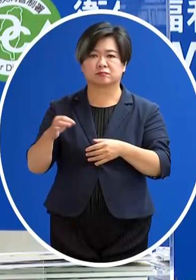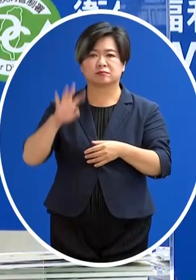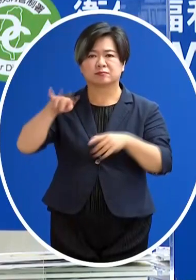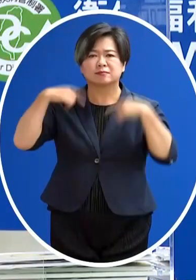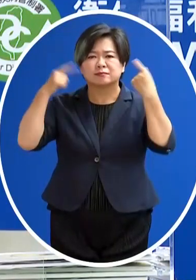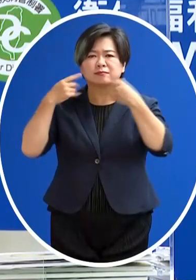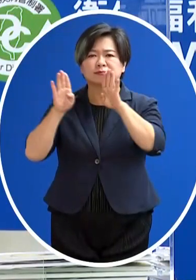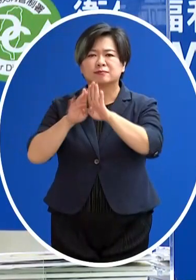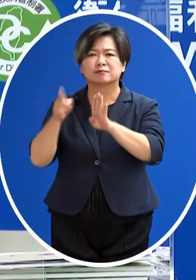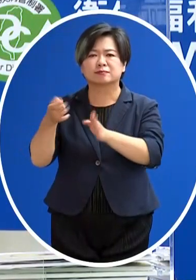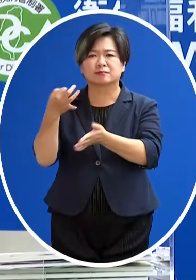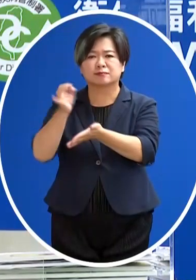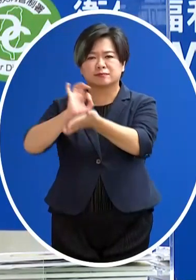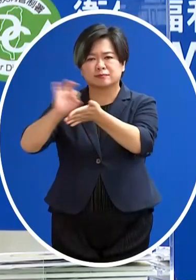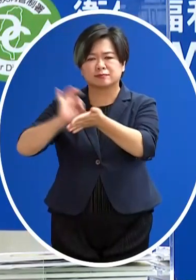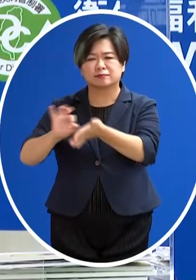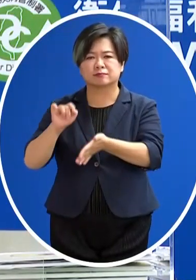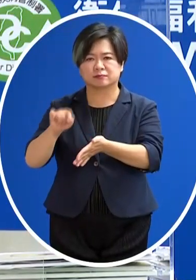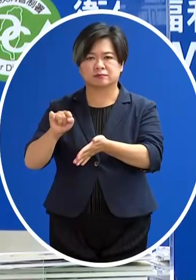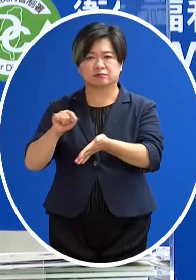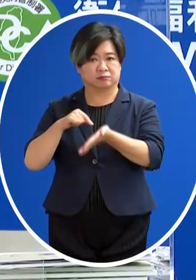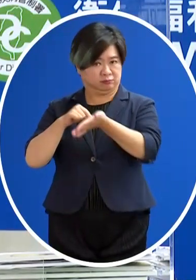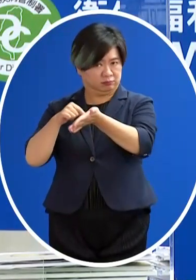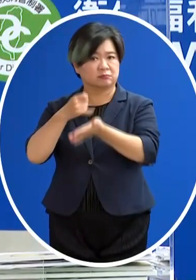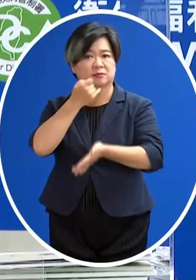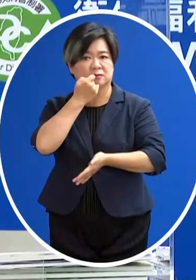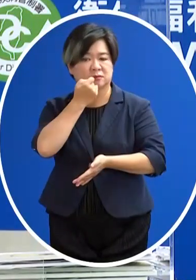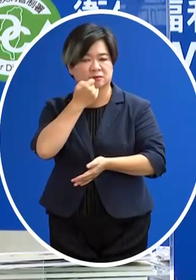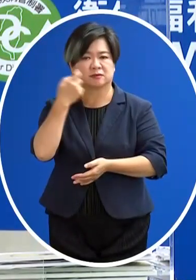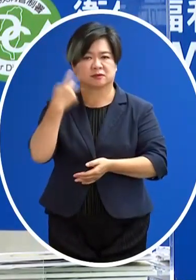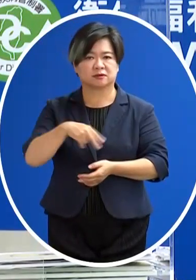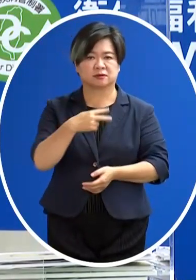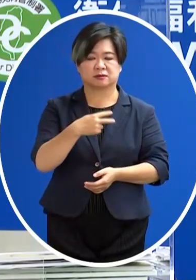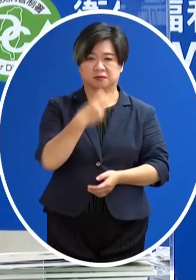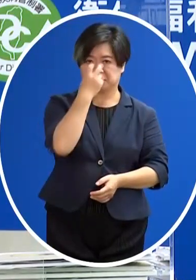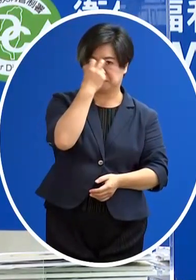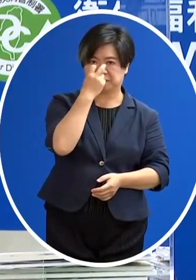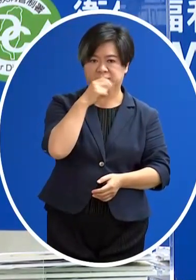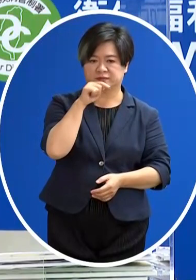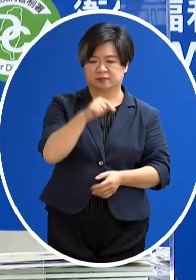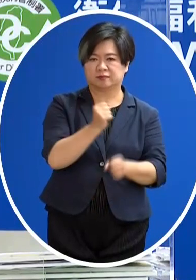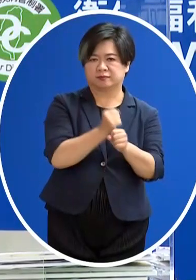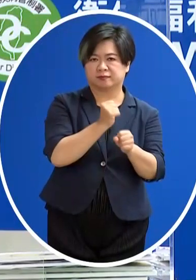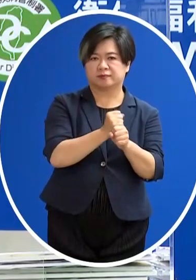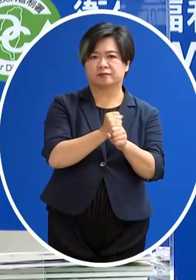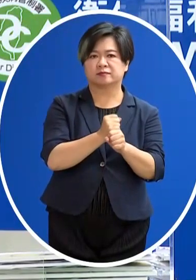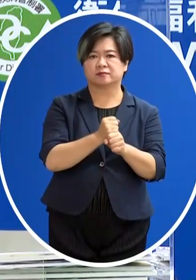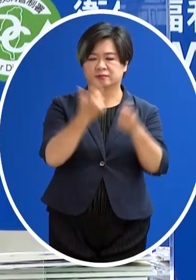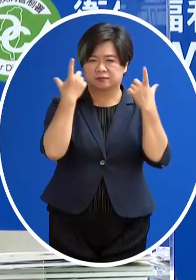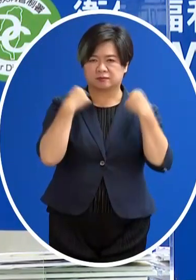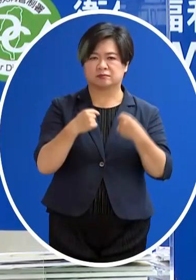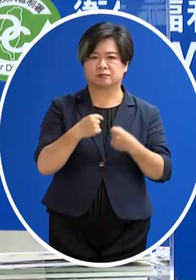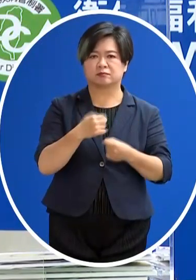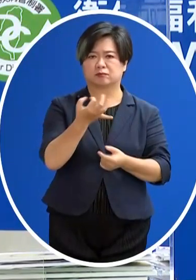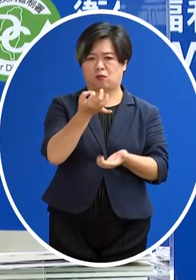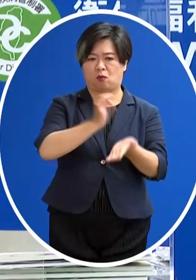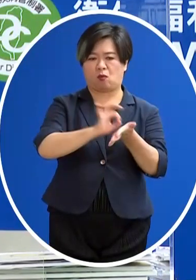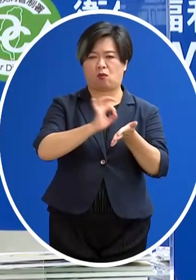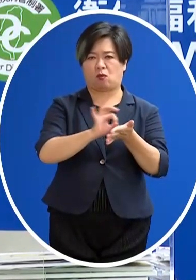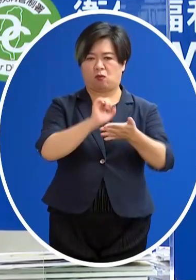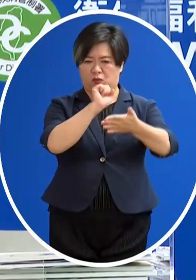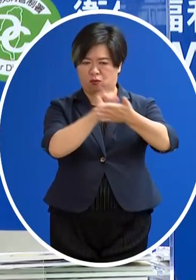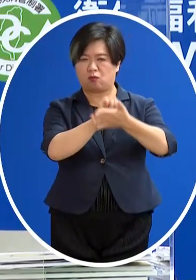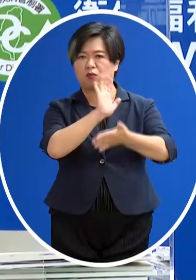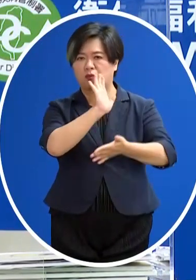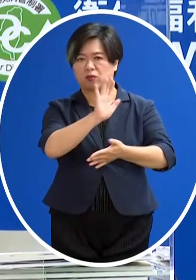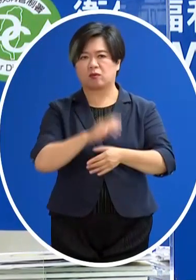列相关的费用，让他们可以去请。那另外，当然裁检本身，就有一个裁检的费用，所以对大家